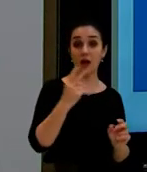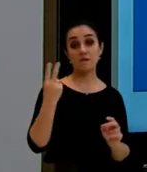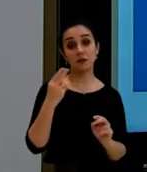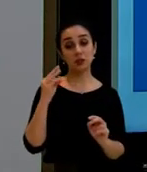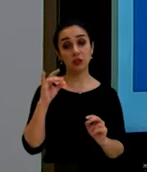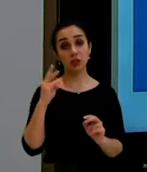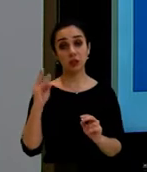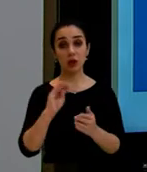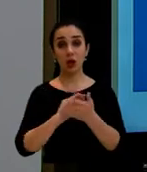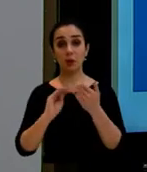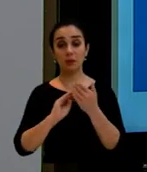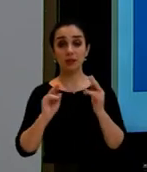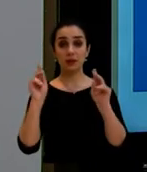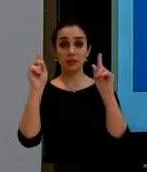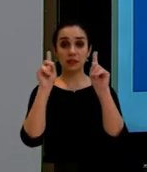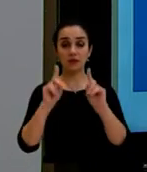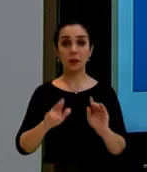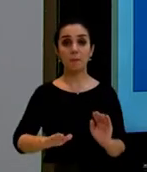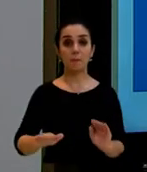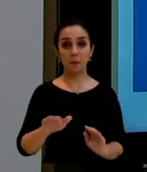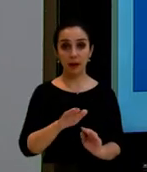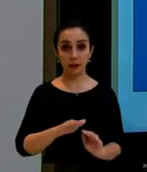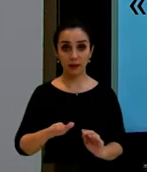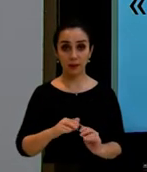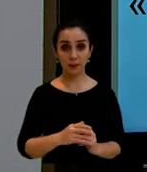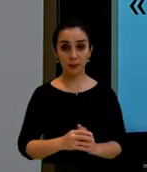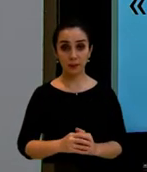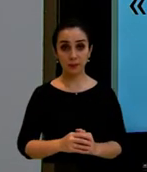– описание звезды полей.